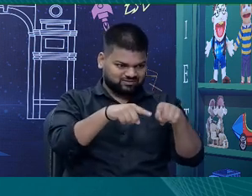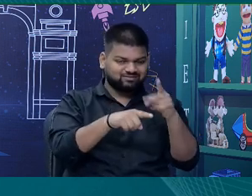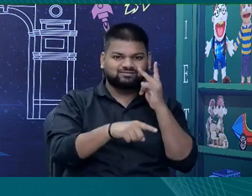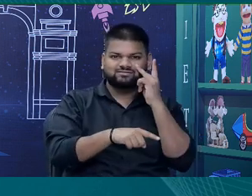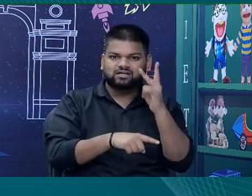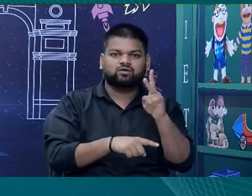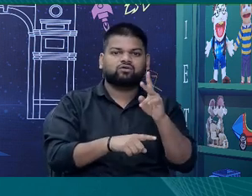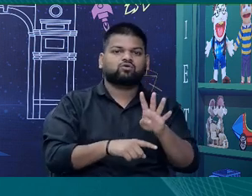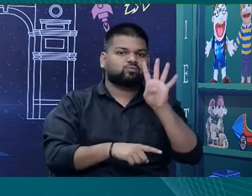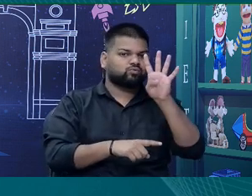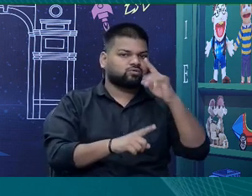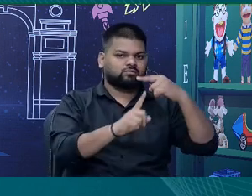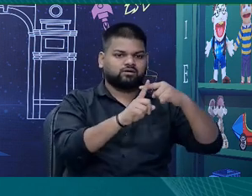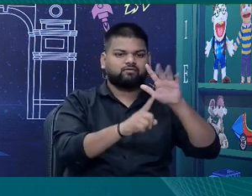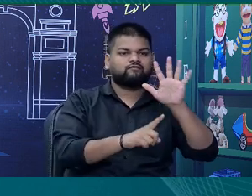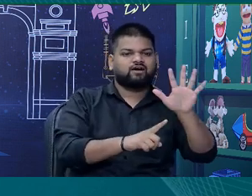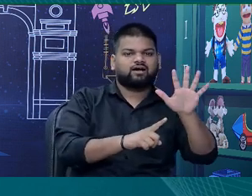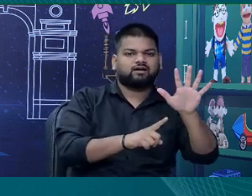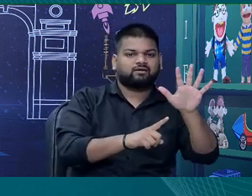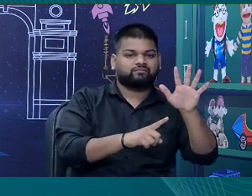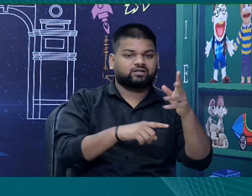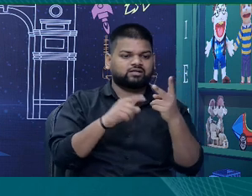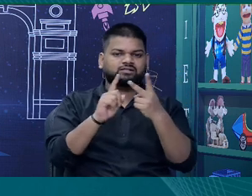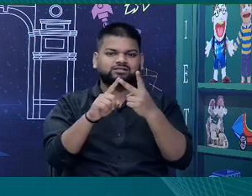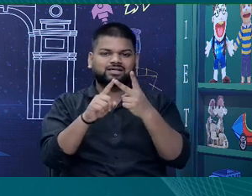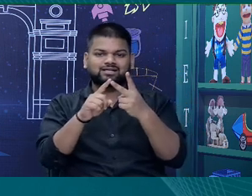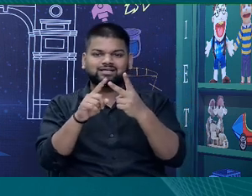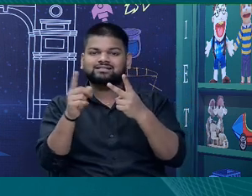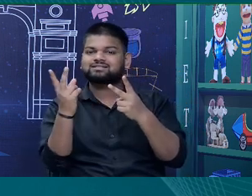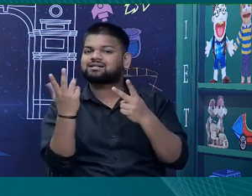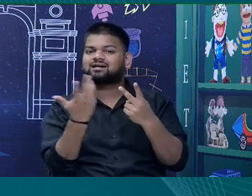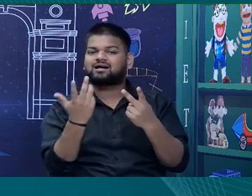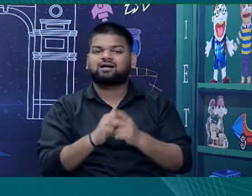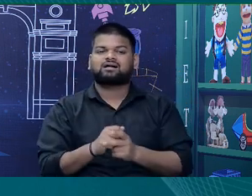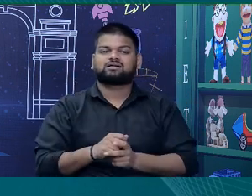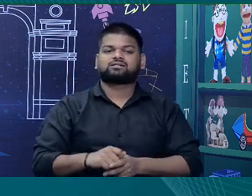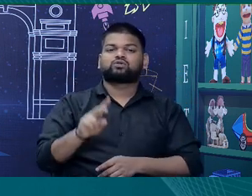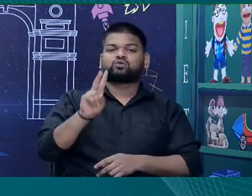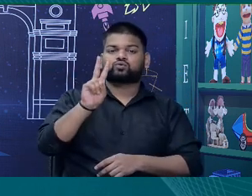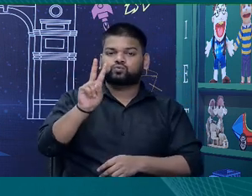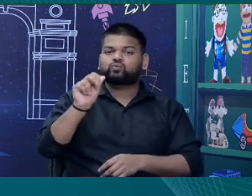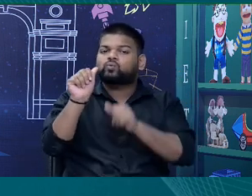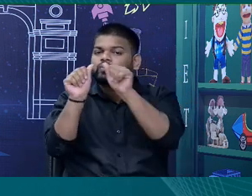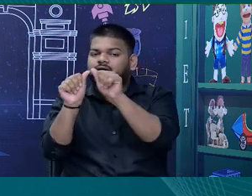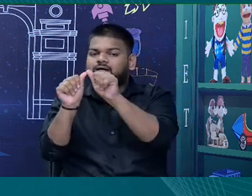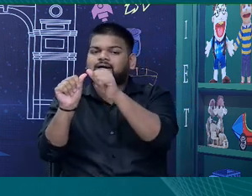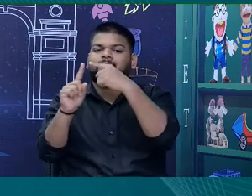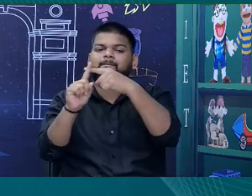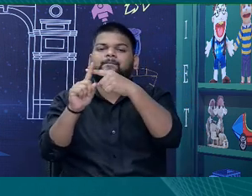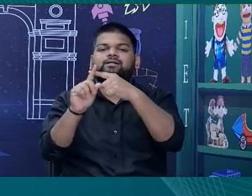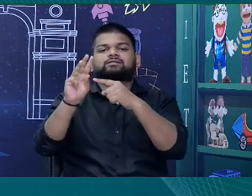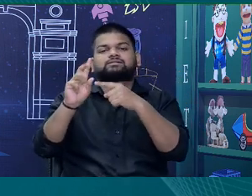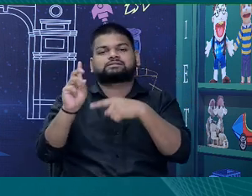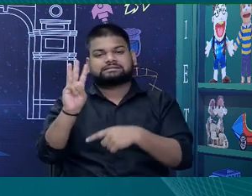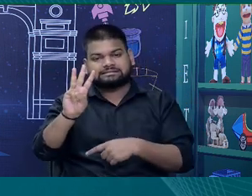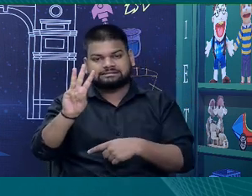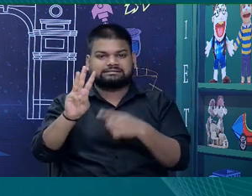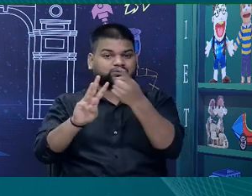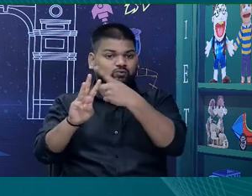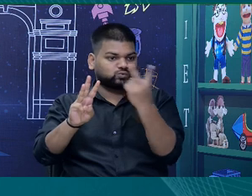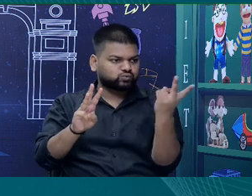2a + 3 यह दोनों एक्सप्रेशंस हम बच्चों को देने के बाद बच्चों से कहेंगे की आपको इन दोनों एक्सप्रेशंस को